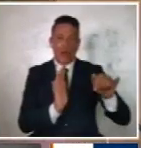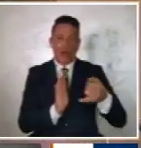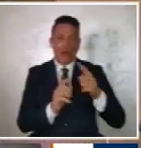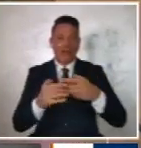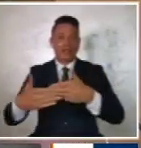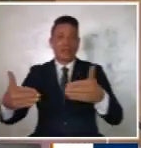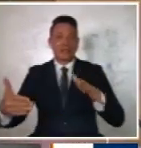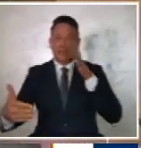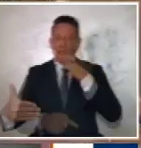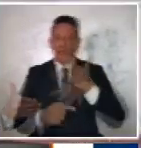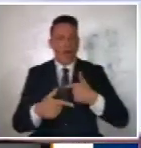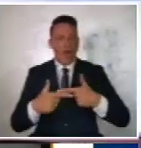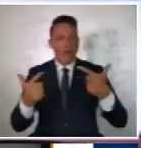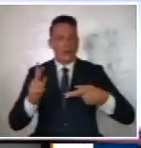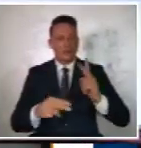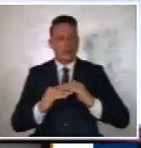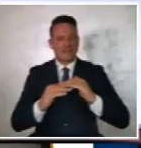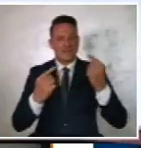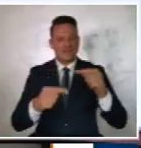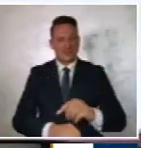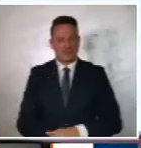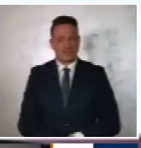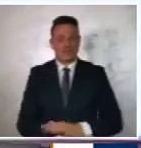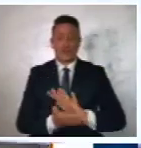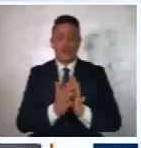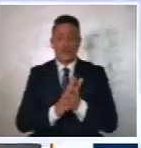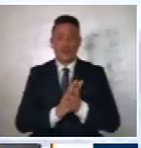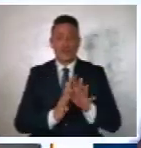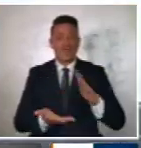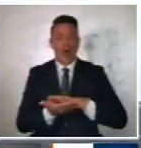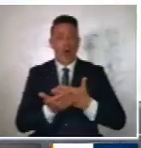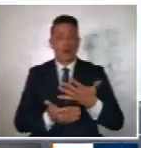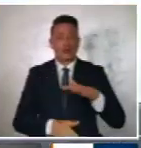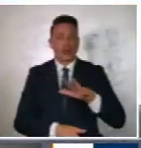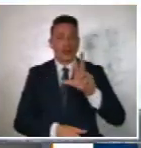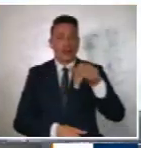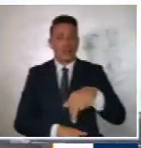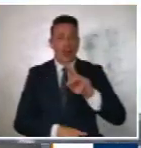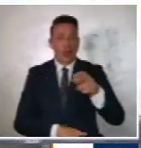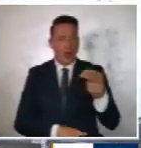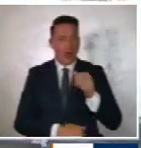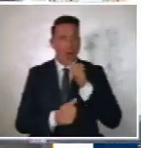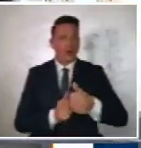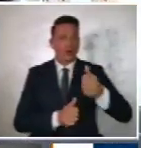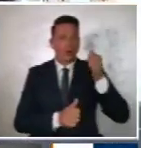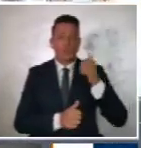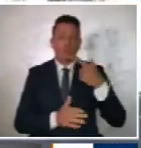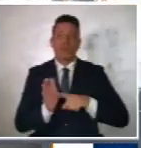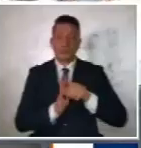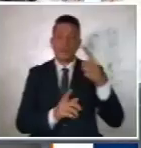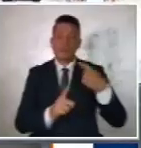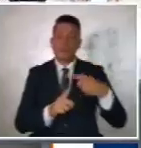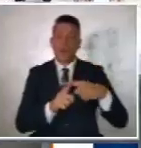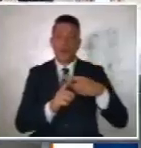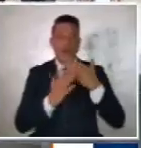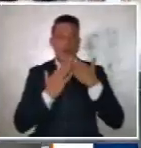il bosco pantano di Policoro. Una convenzione del valore di circa 30.000 euro che già lo scorso anno ha prodotto risultati importanti grazie a